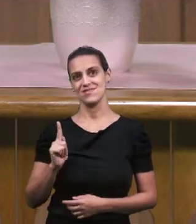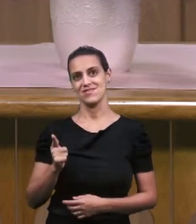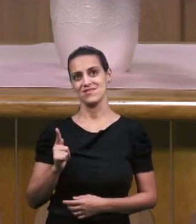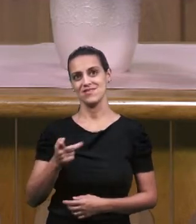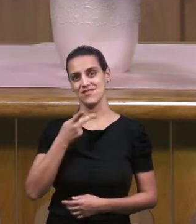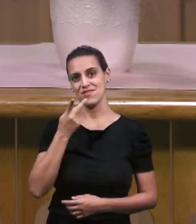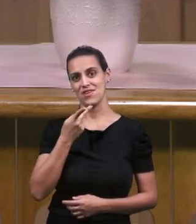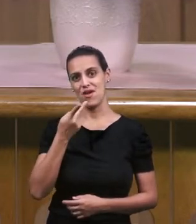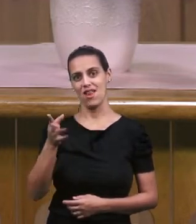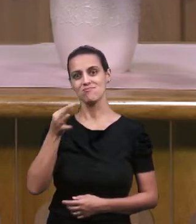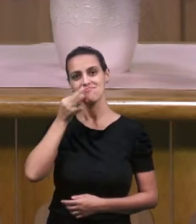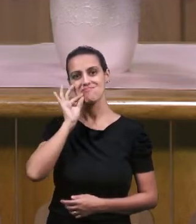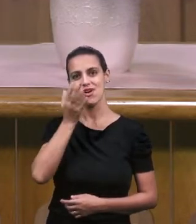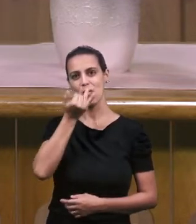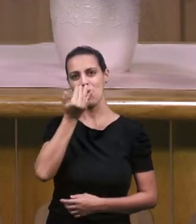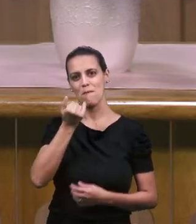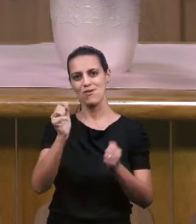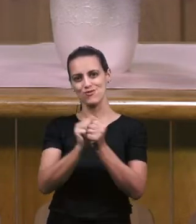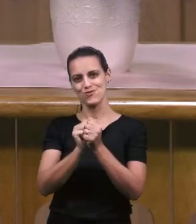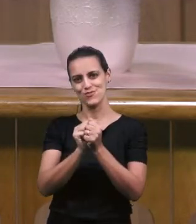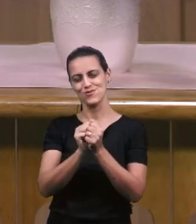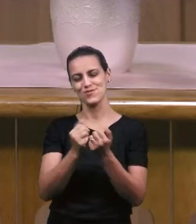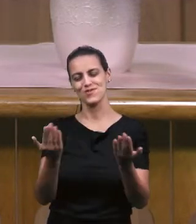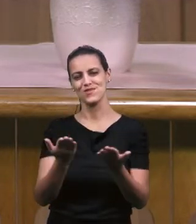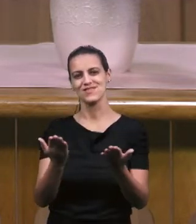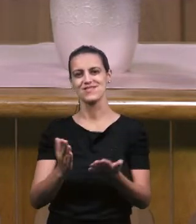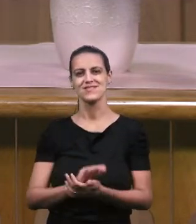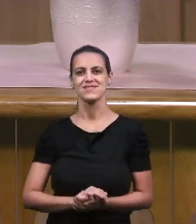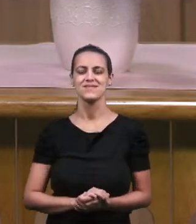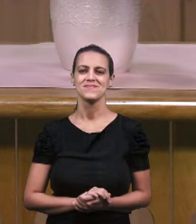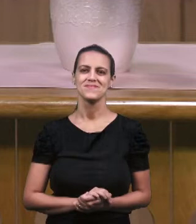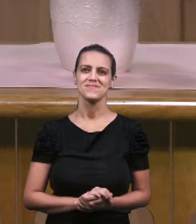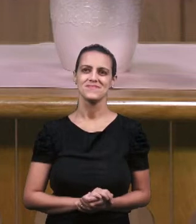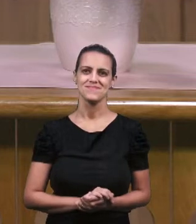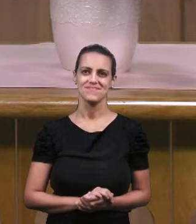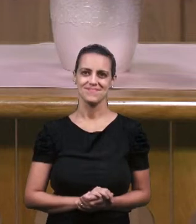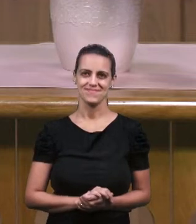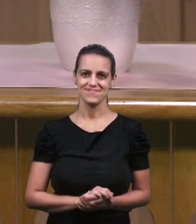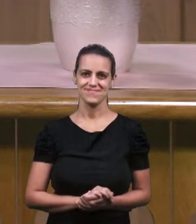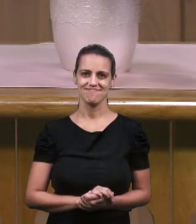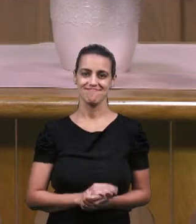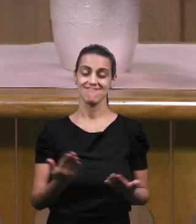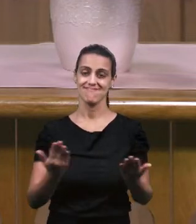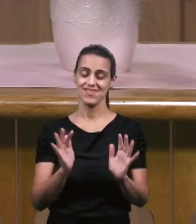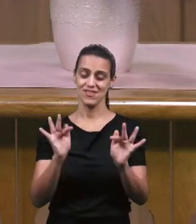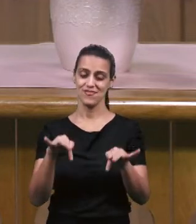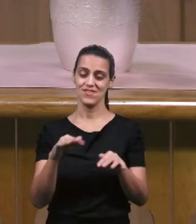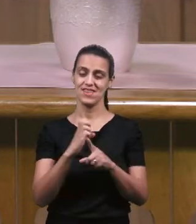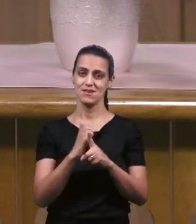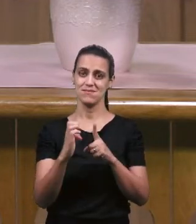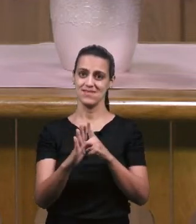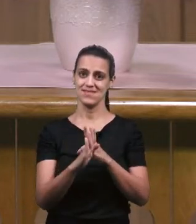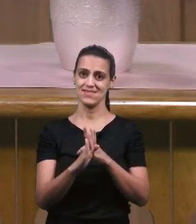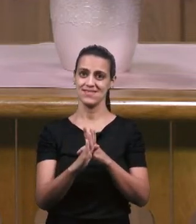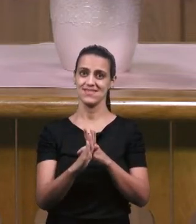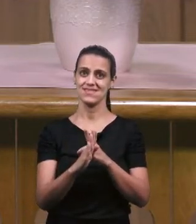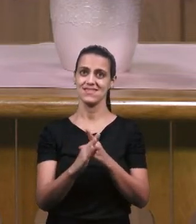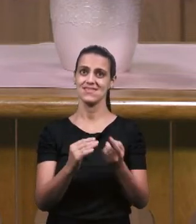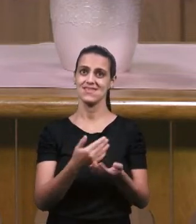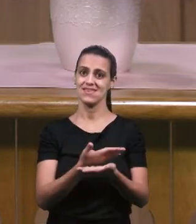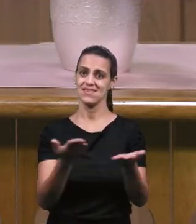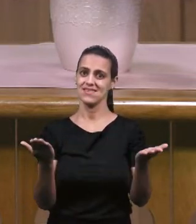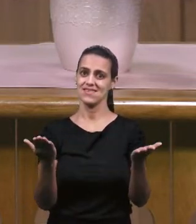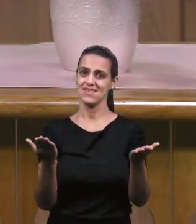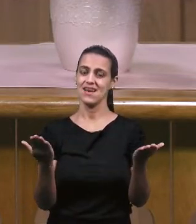a pris le café avec nous ici ce matin. Très bien. Nous arrivons à la fin de l'école biblique dominicale pour les églises. Nous